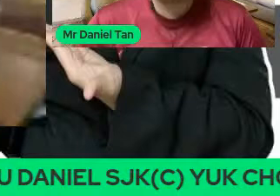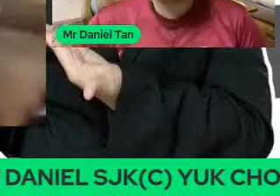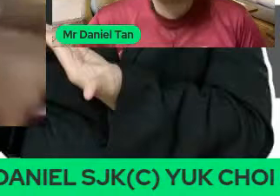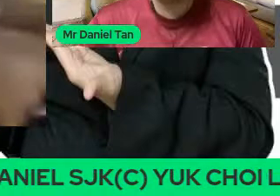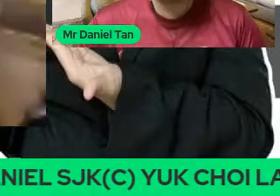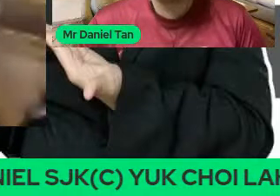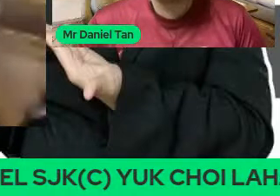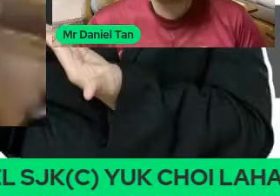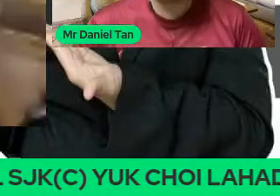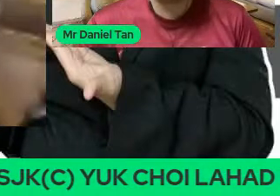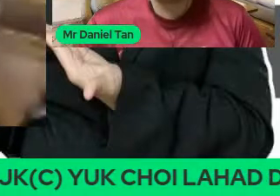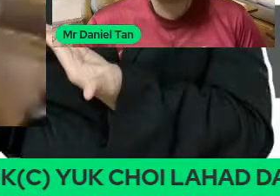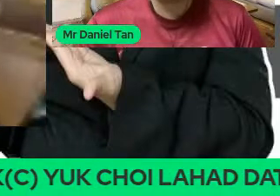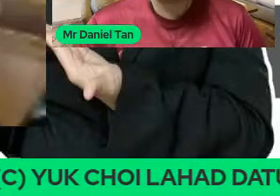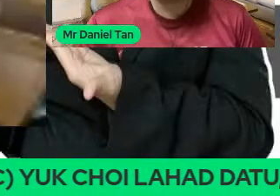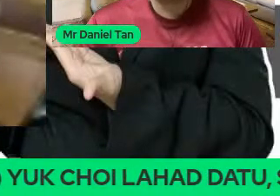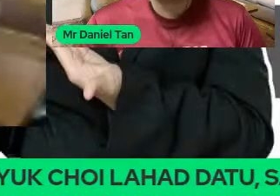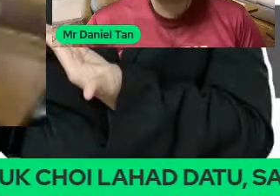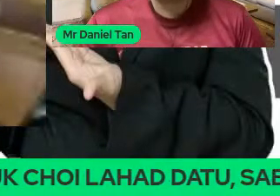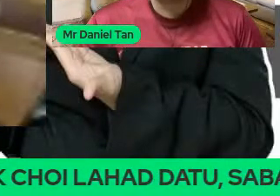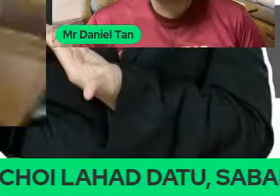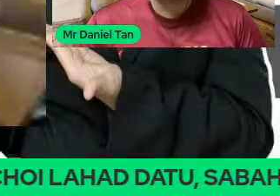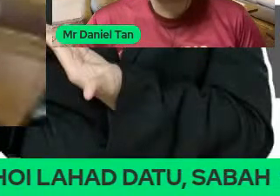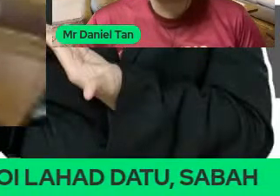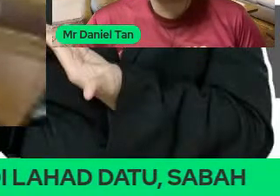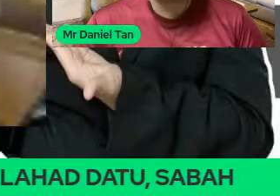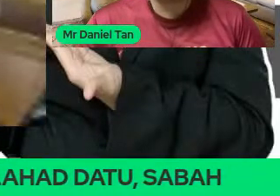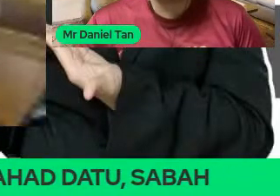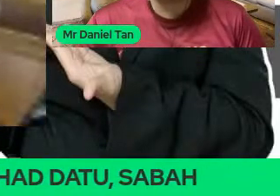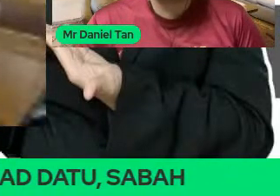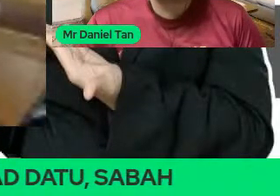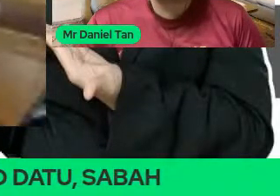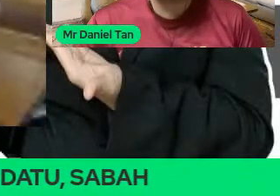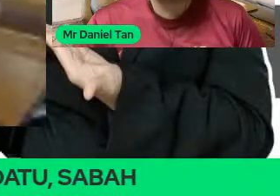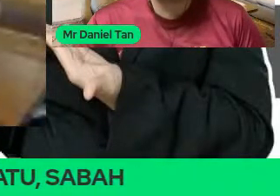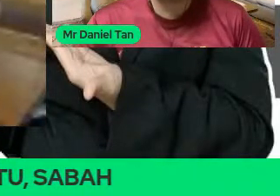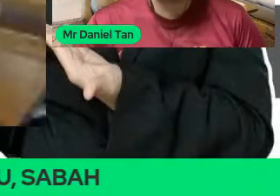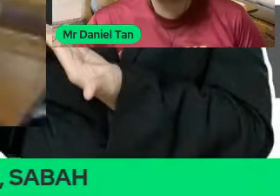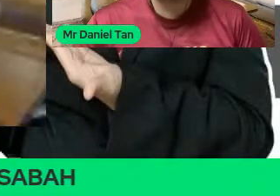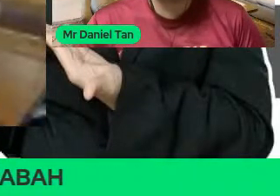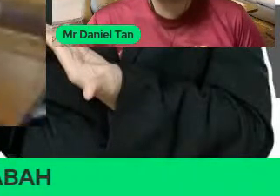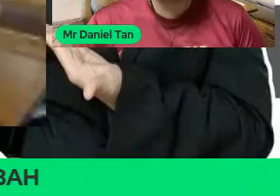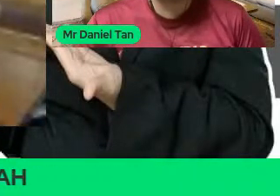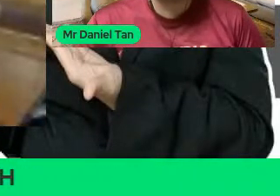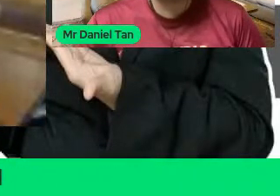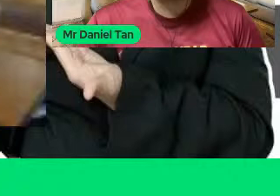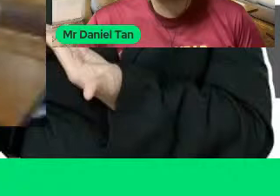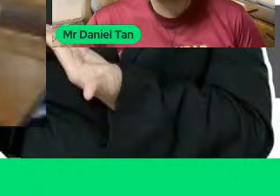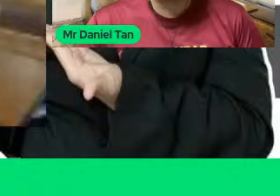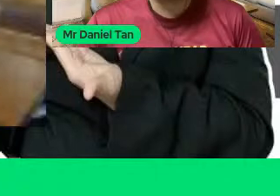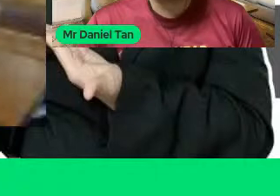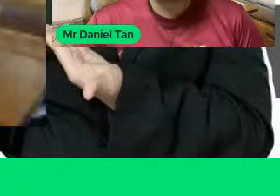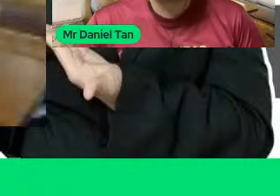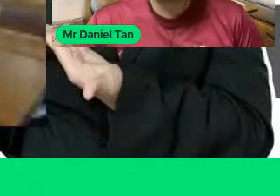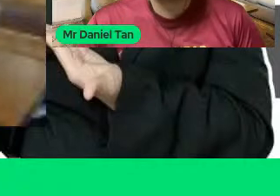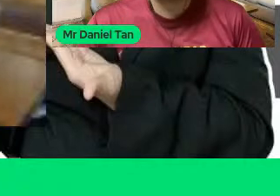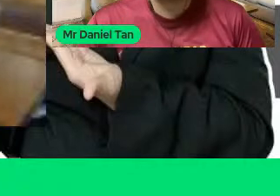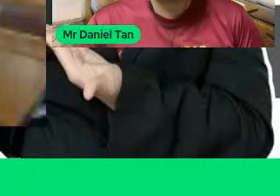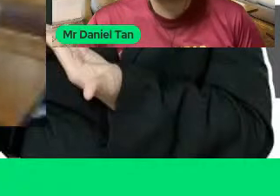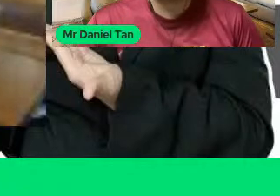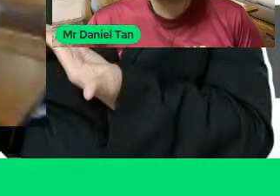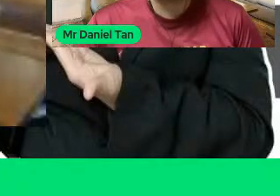Lingsir pernyataan akan diberikan di penghujung kelas malam ini sila ambil